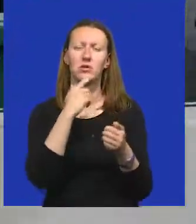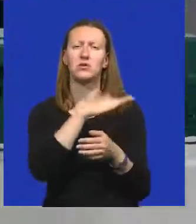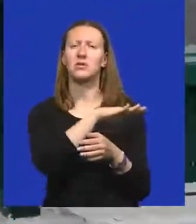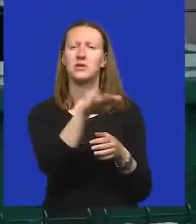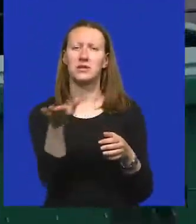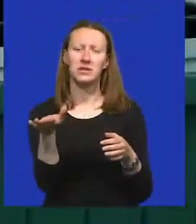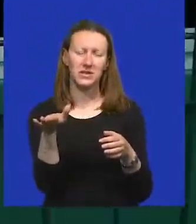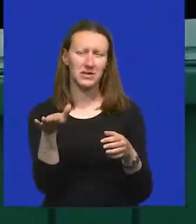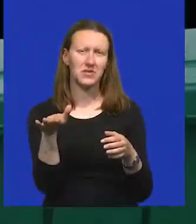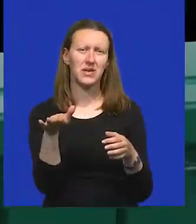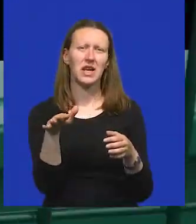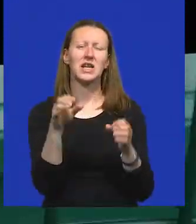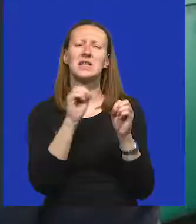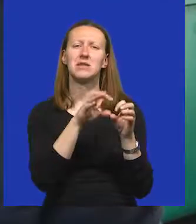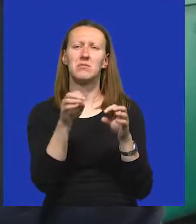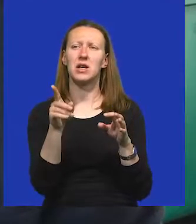di